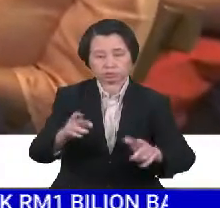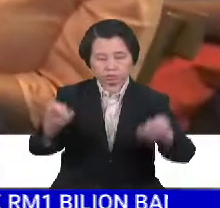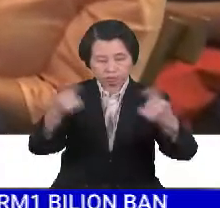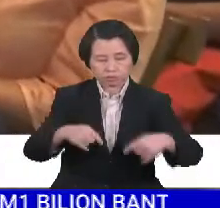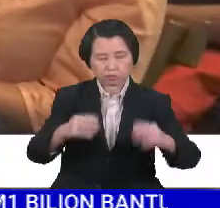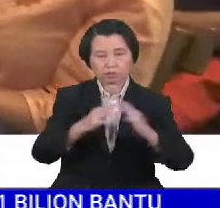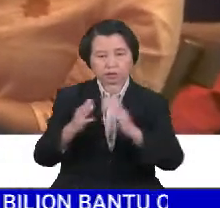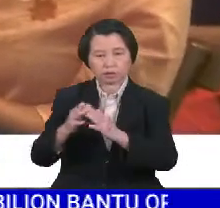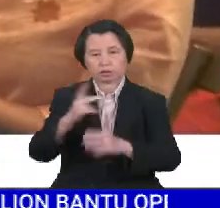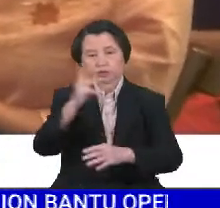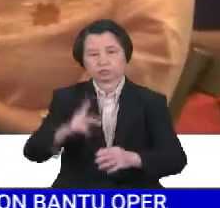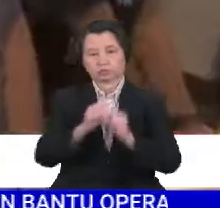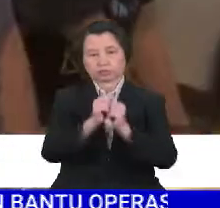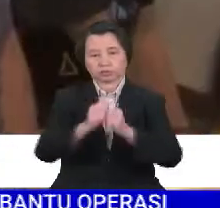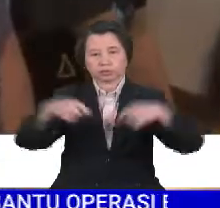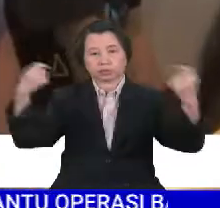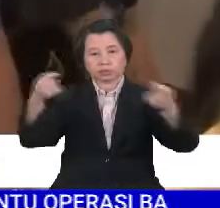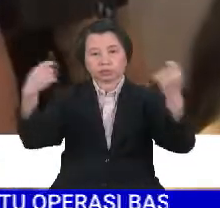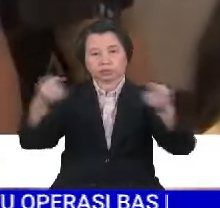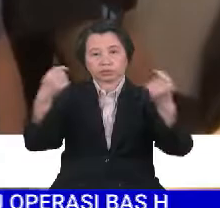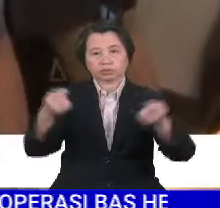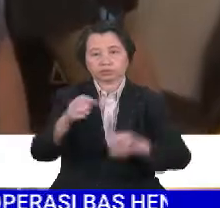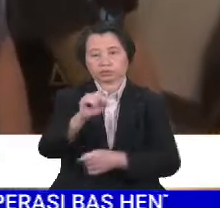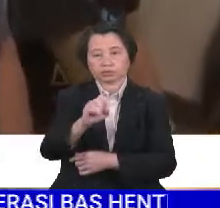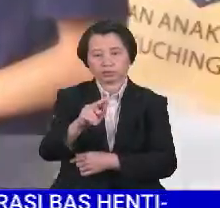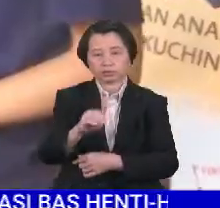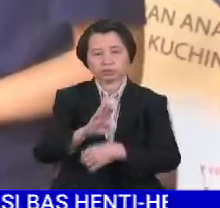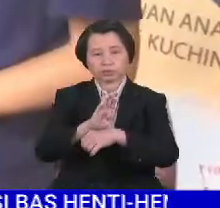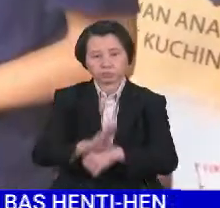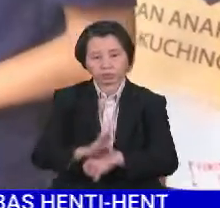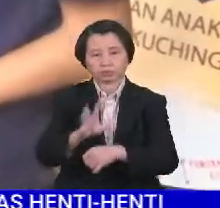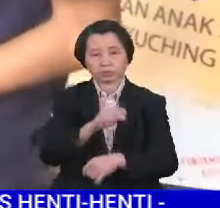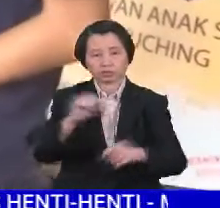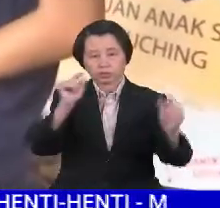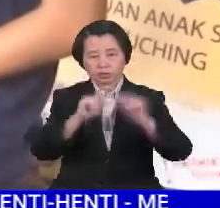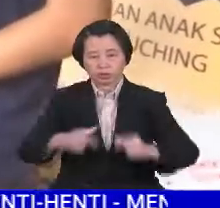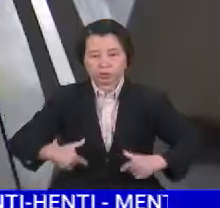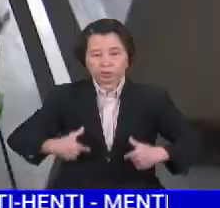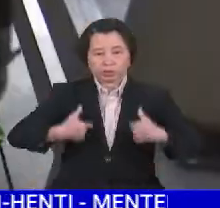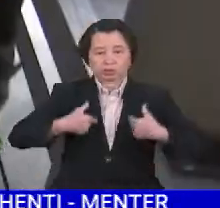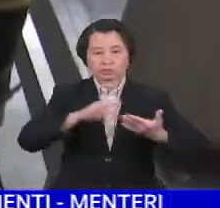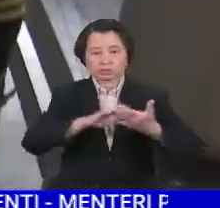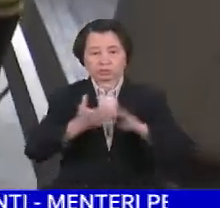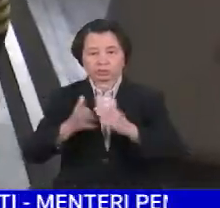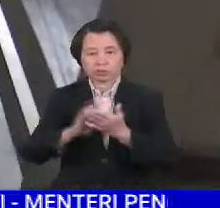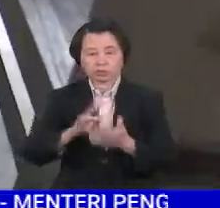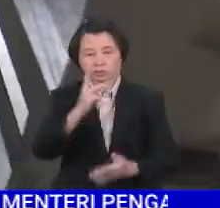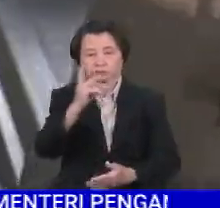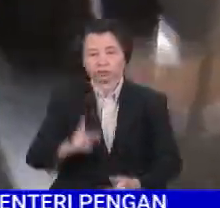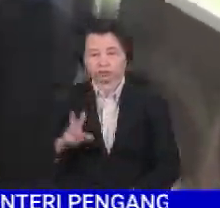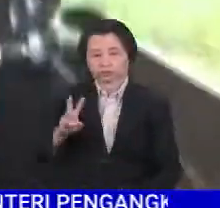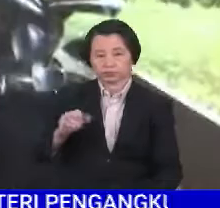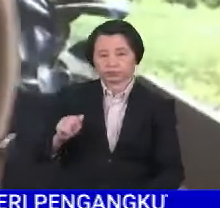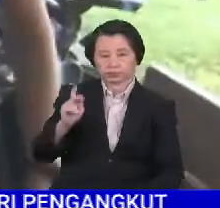bandara ya ini untuk bersama-sama meraih karena kesenian dan kebudayaan serta gaya hidup community kucing dablu